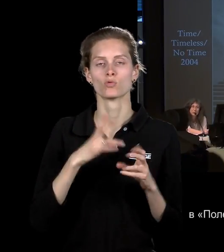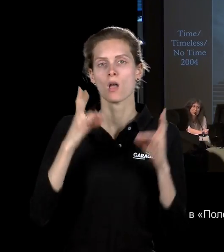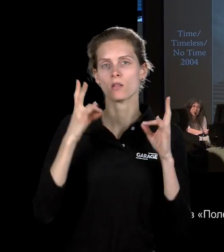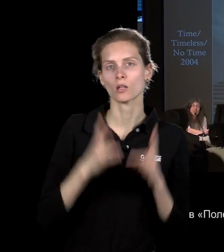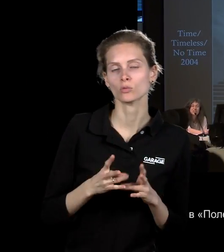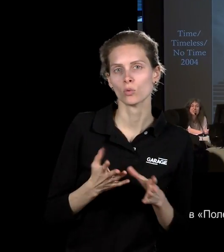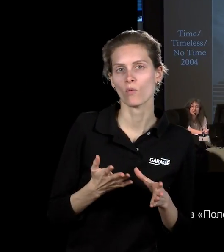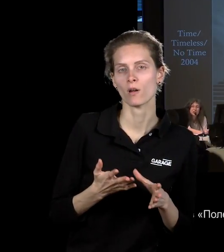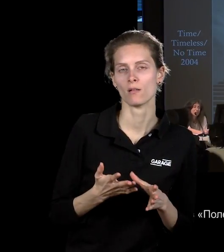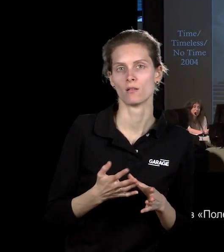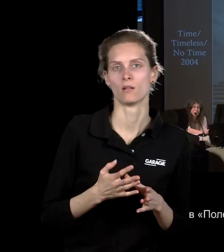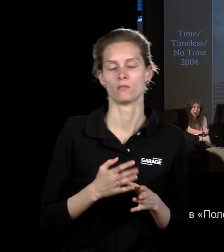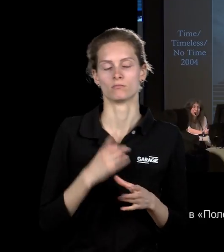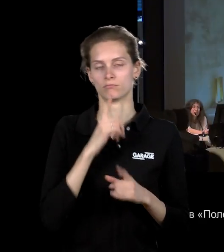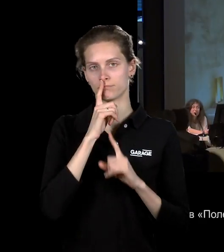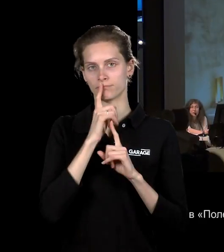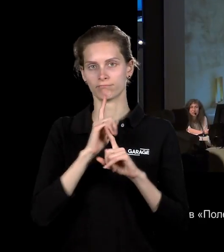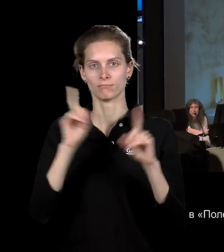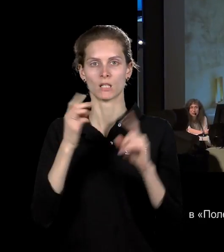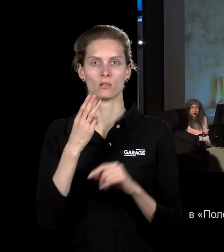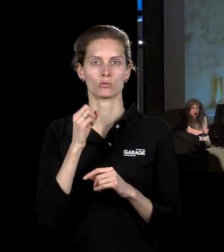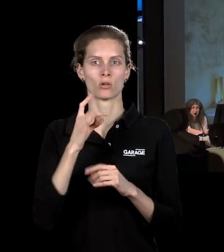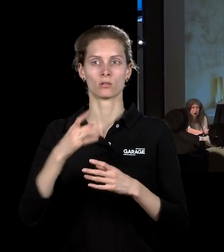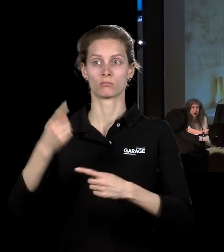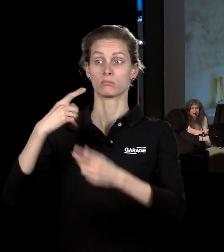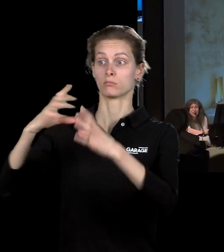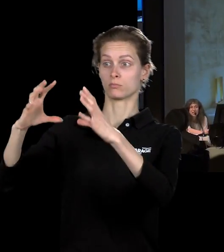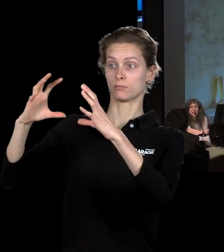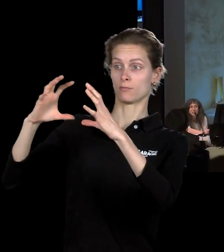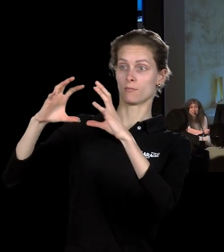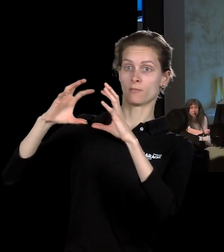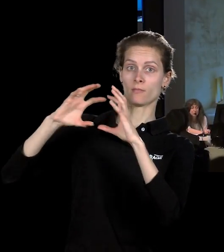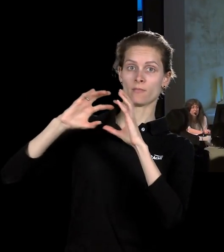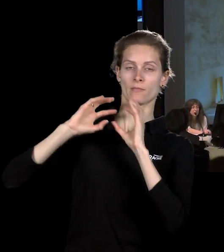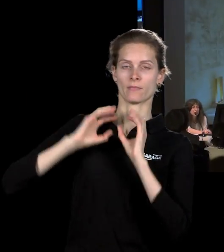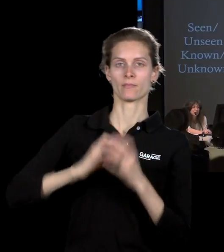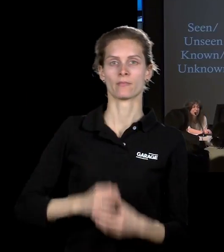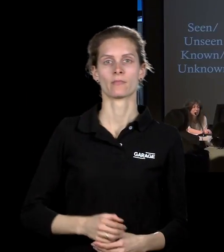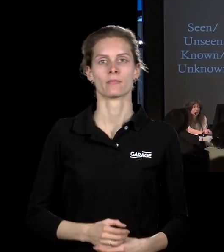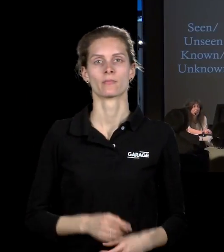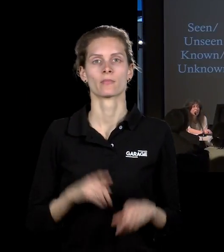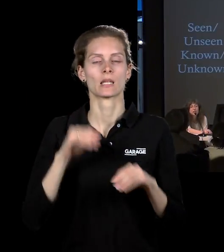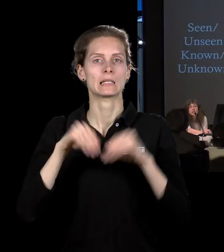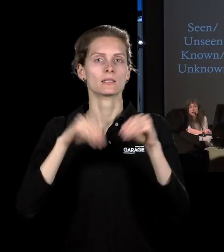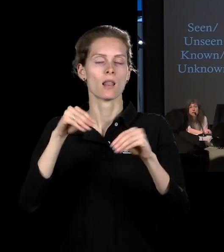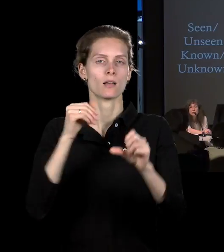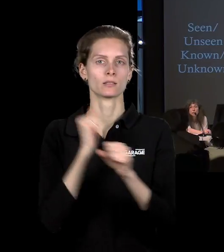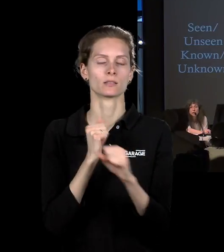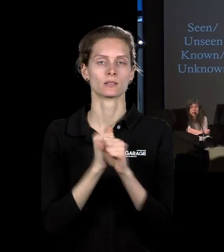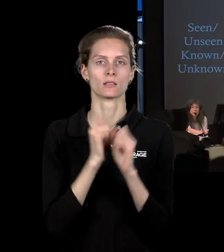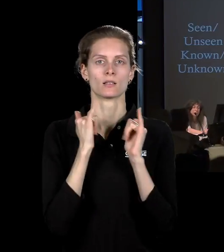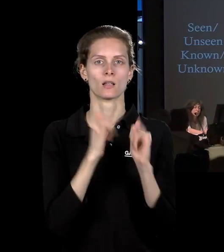может быть, такого странного шара, который катится тебе навстречу, который там выглядит. Это инсталляция, сделанная